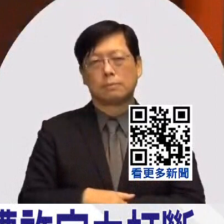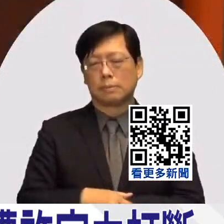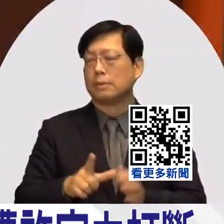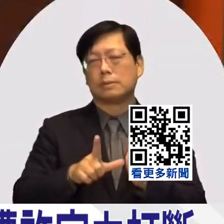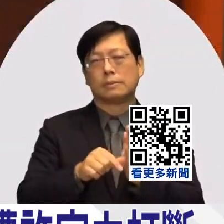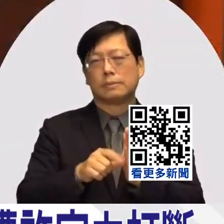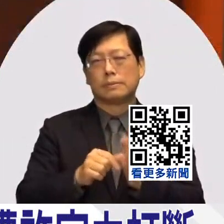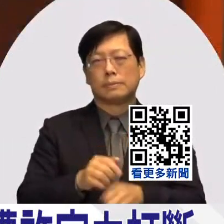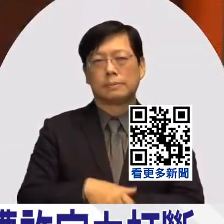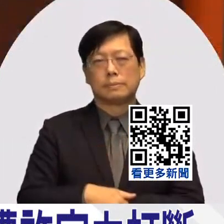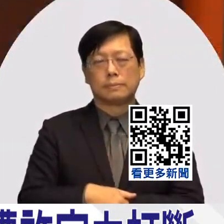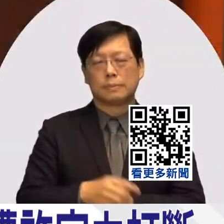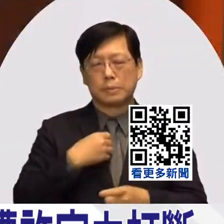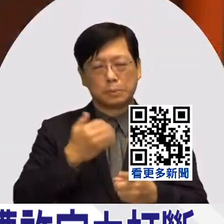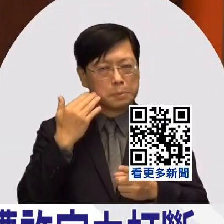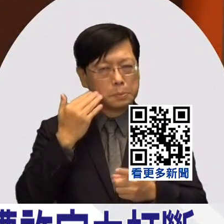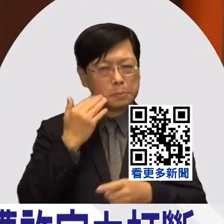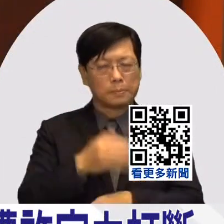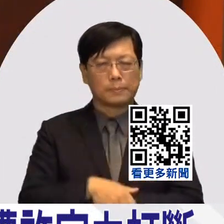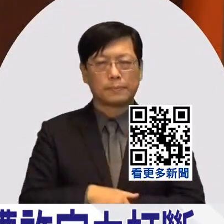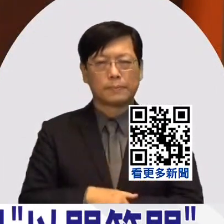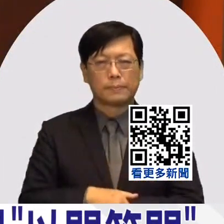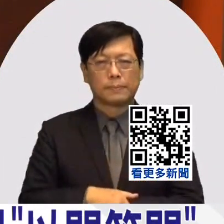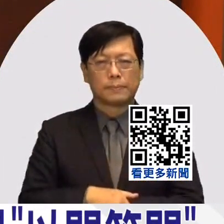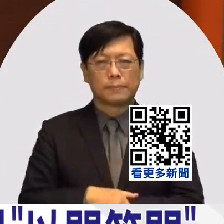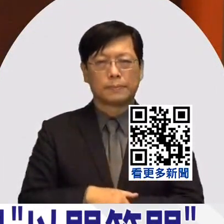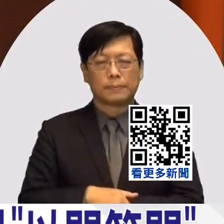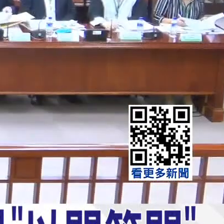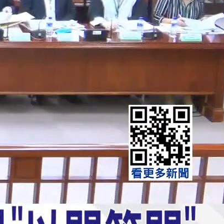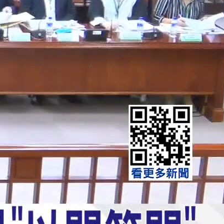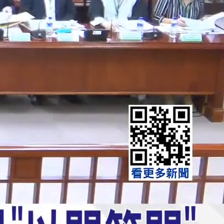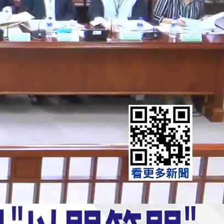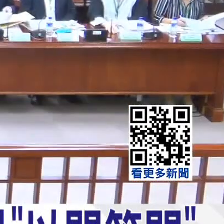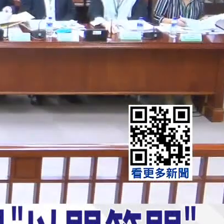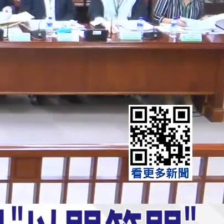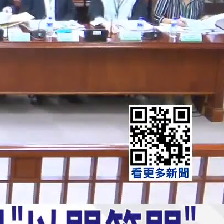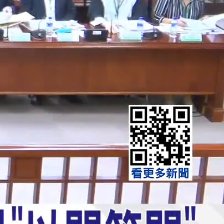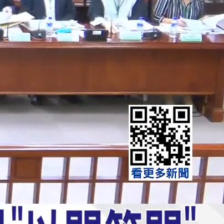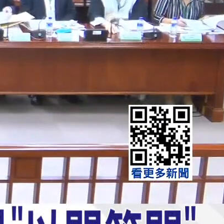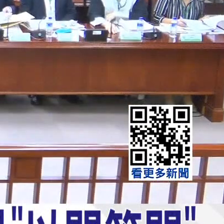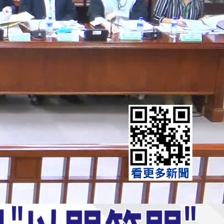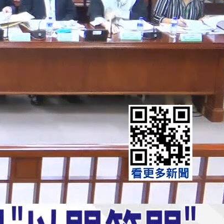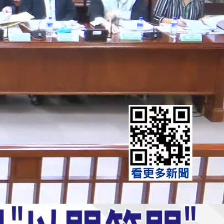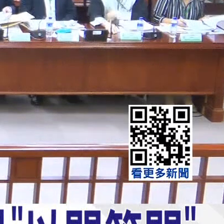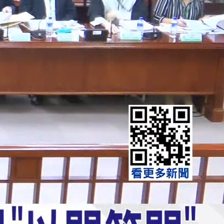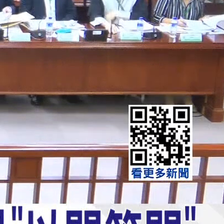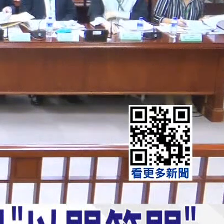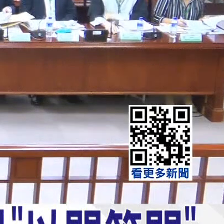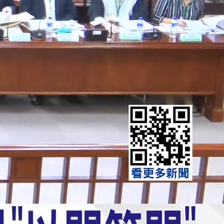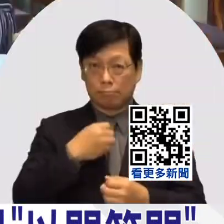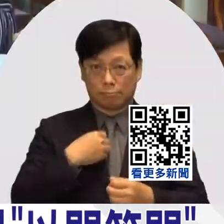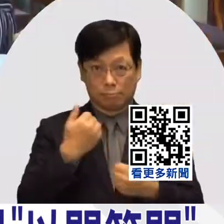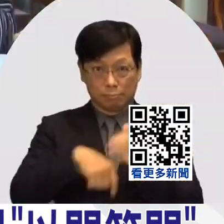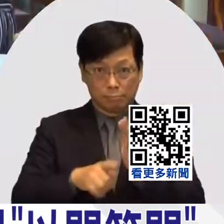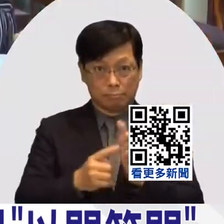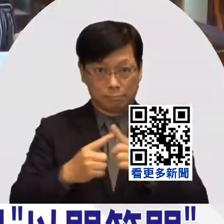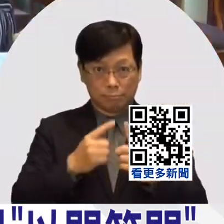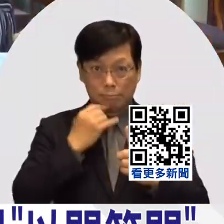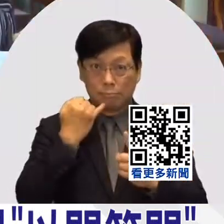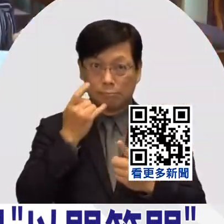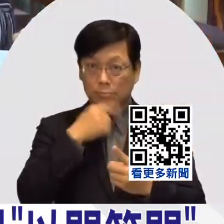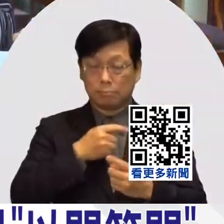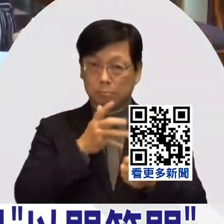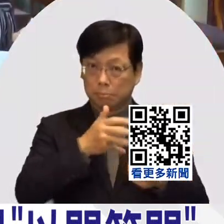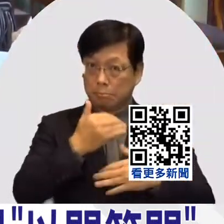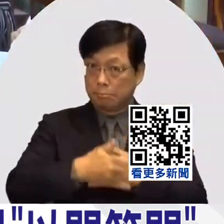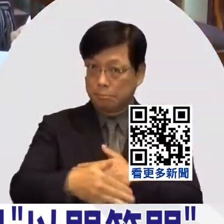间。时间宝贵， 原先黄国昌想再讲下去，但直接被审判长许宗力打断，宪法法庭才继续进行。大法官尤伯祥